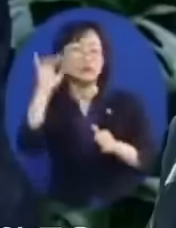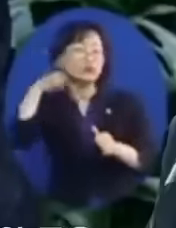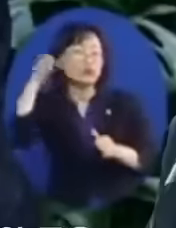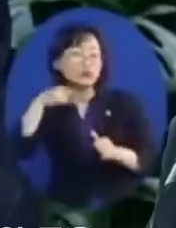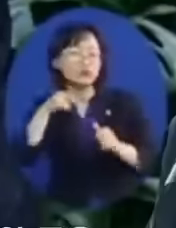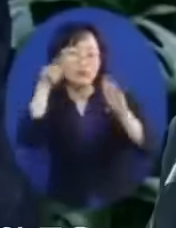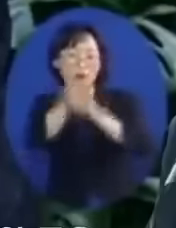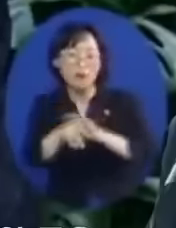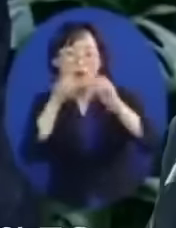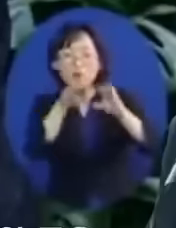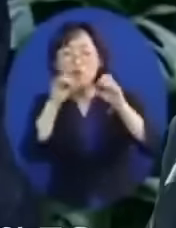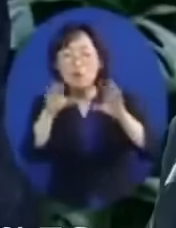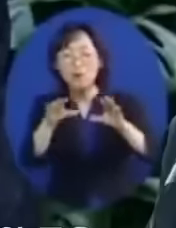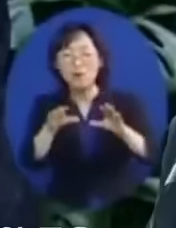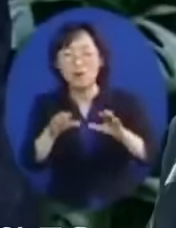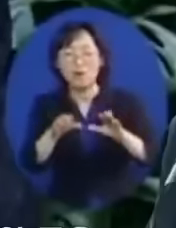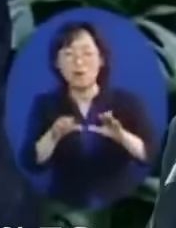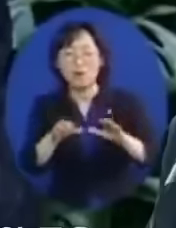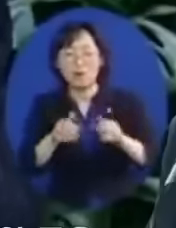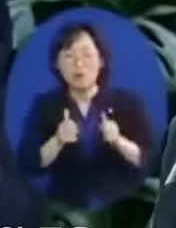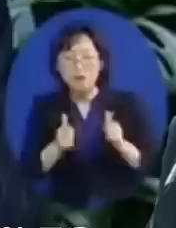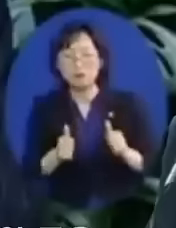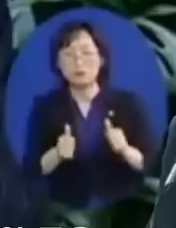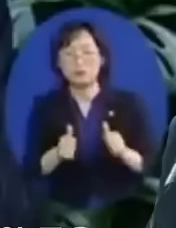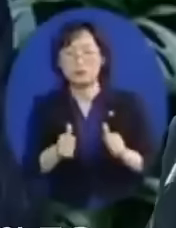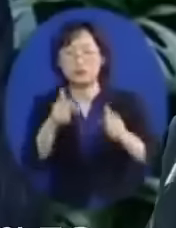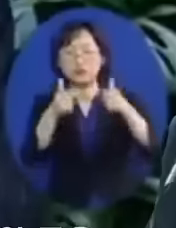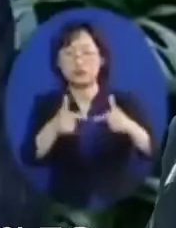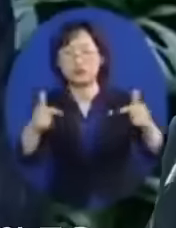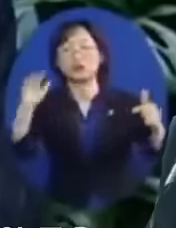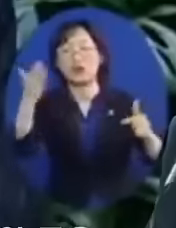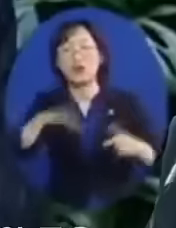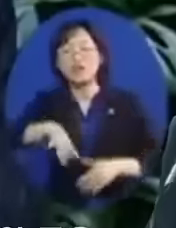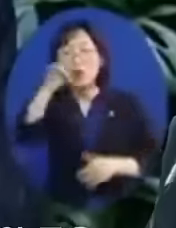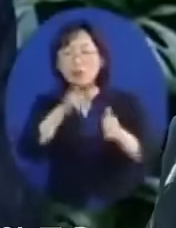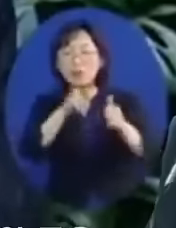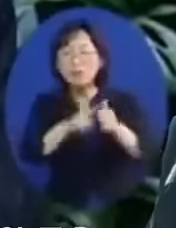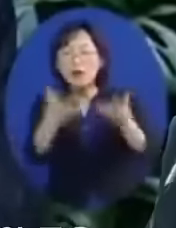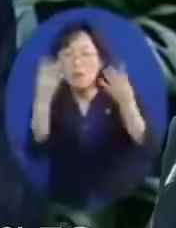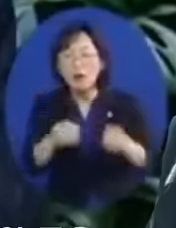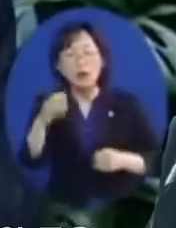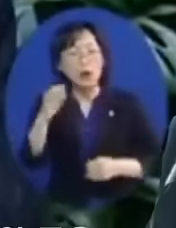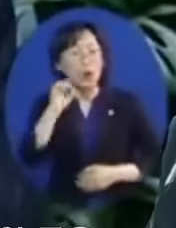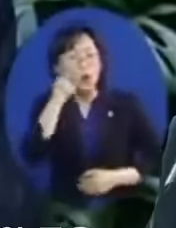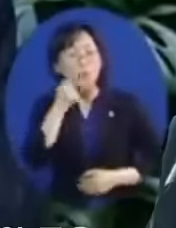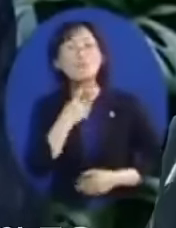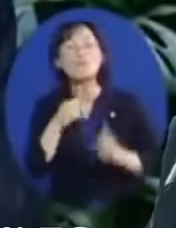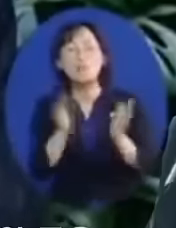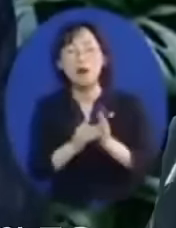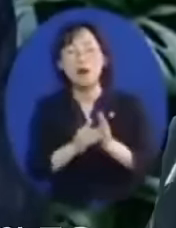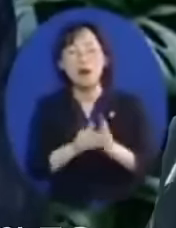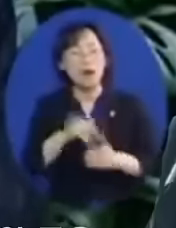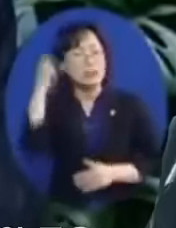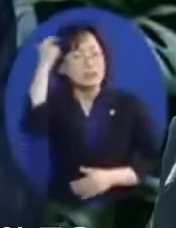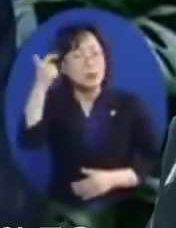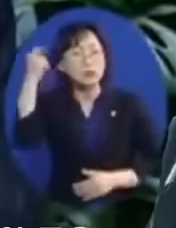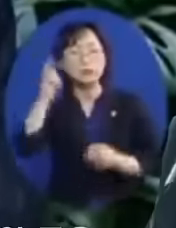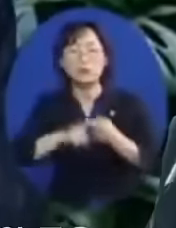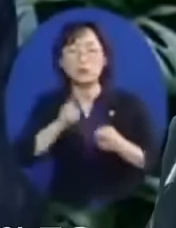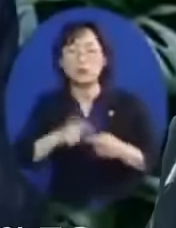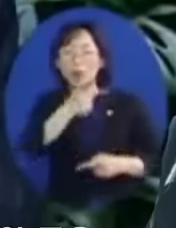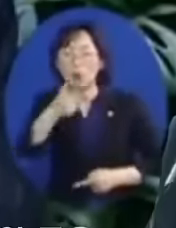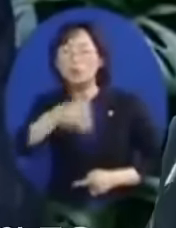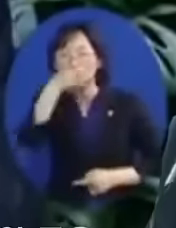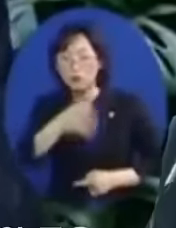중국 선교의 문을 열은 분인 것입니다. 처음에 그는 많은 어려움을 겪고 자신이 극심한 영적 피곤으로 고통당하는